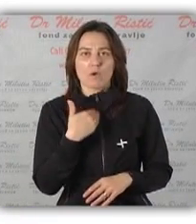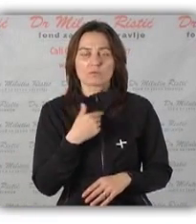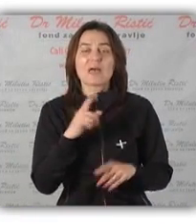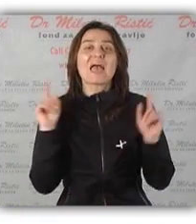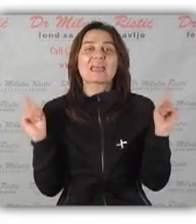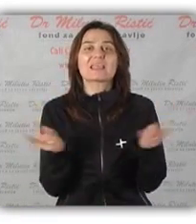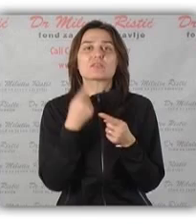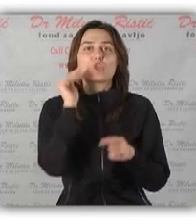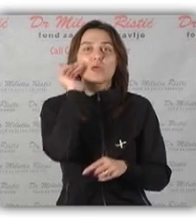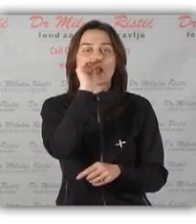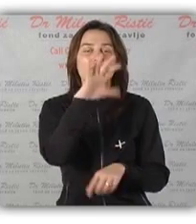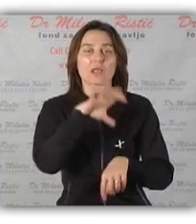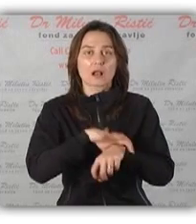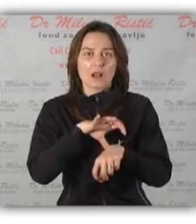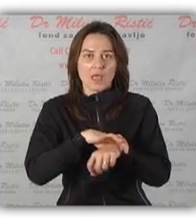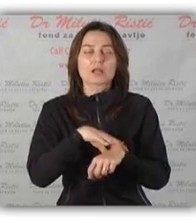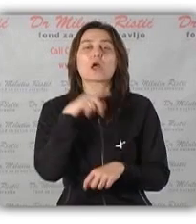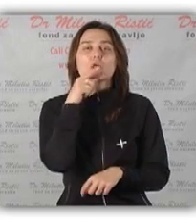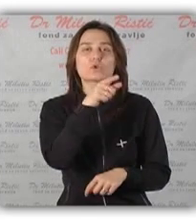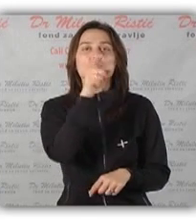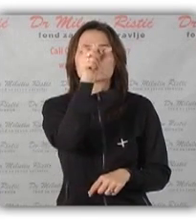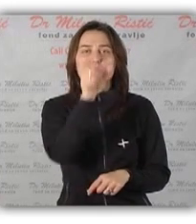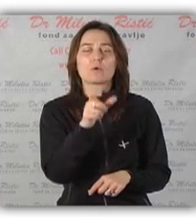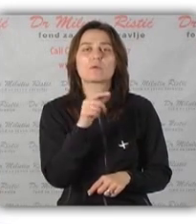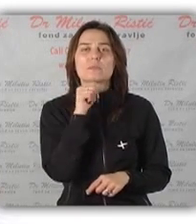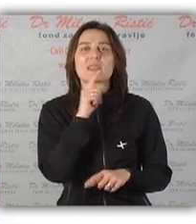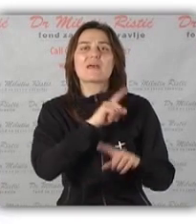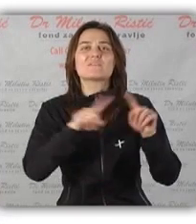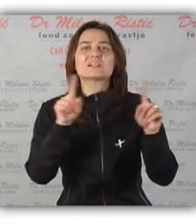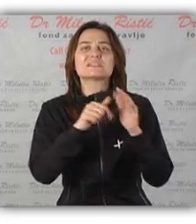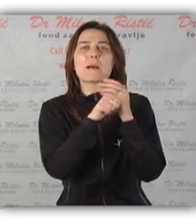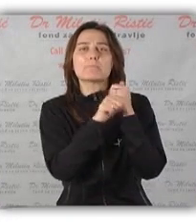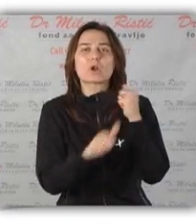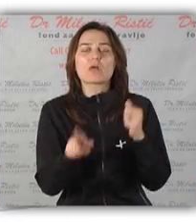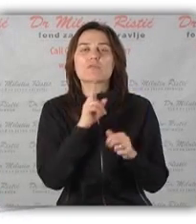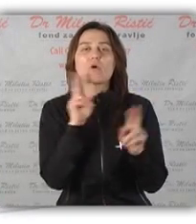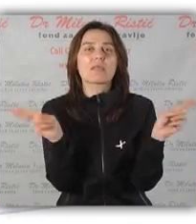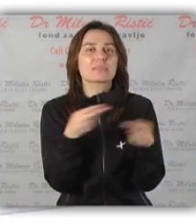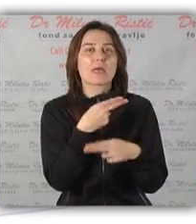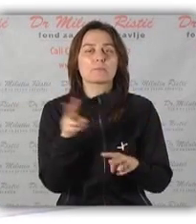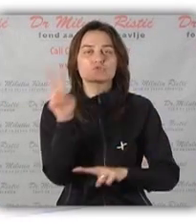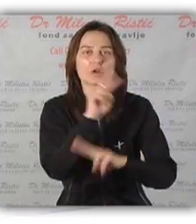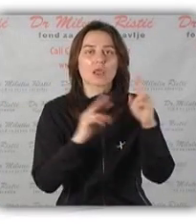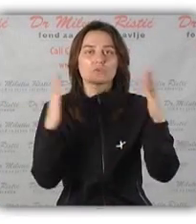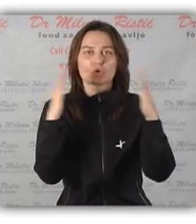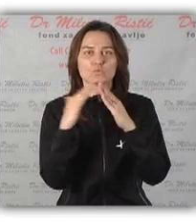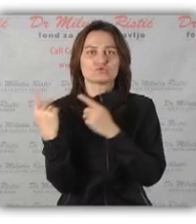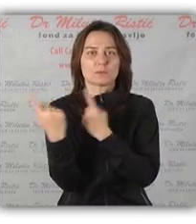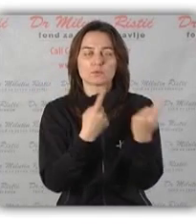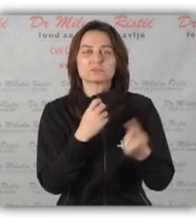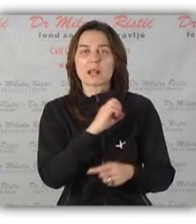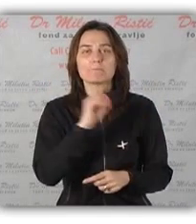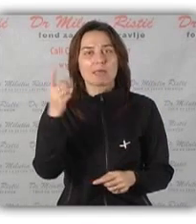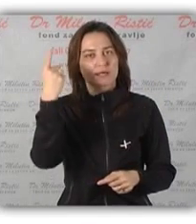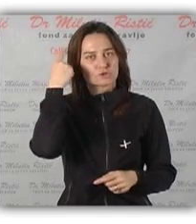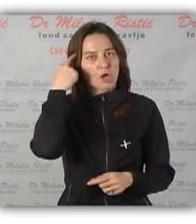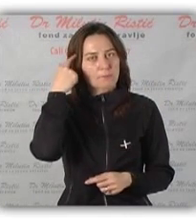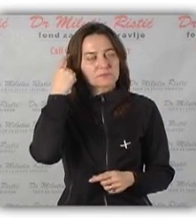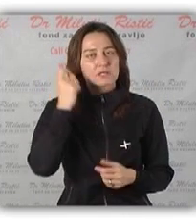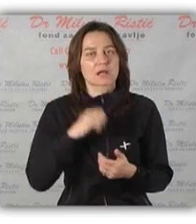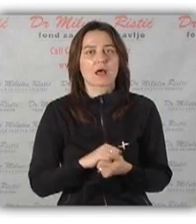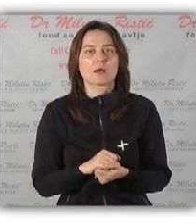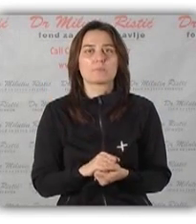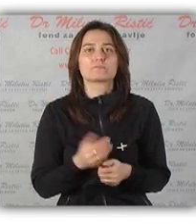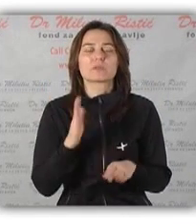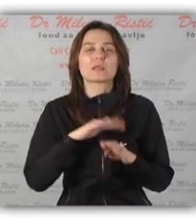neophodno je hitno javljanje lekaru. Dakle, to su one vrste proliva koje se ne mogu lečiti u kućnim uslovima, bez obzira